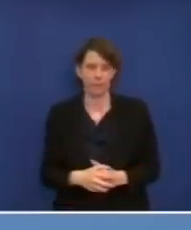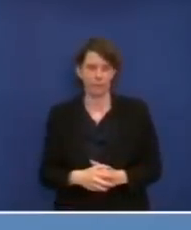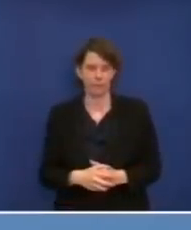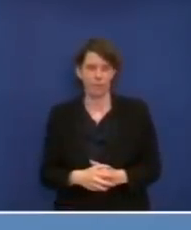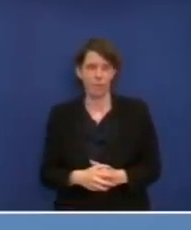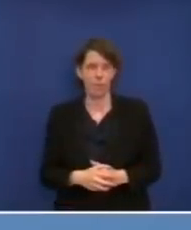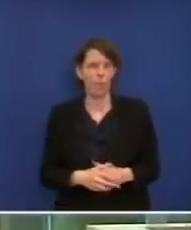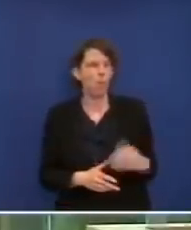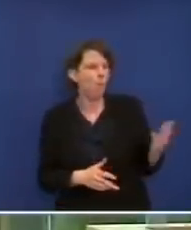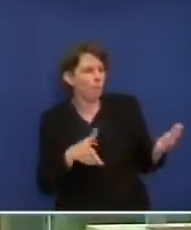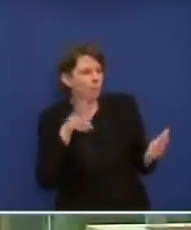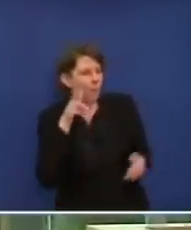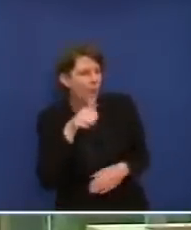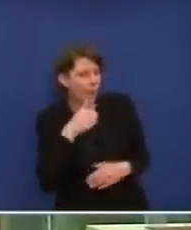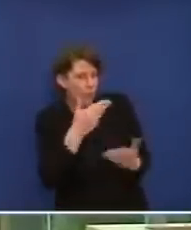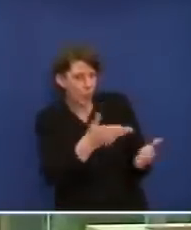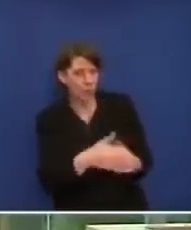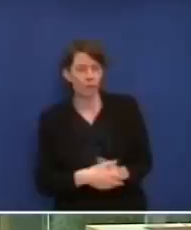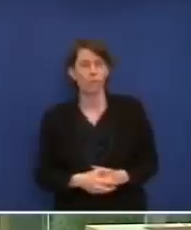Herr Jung.